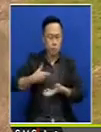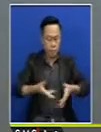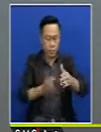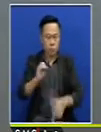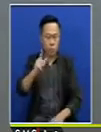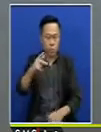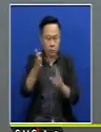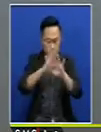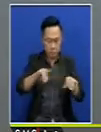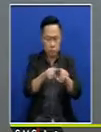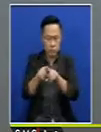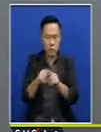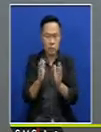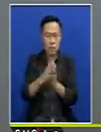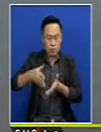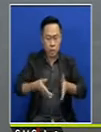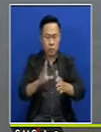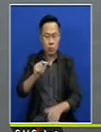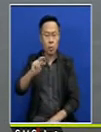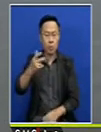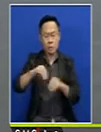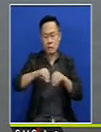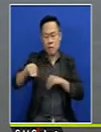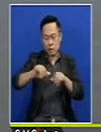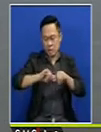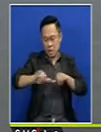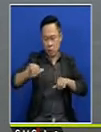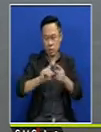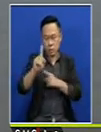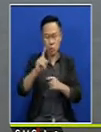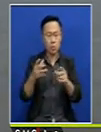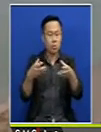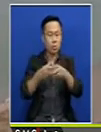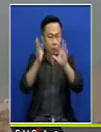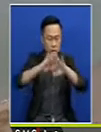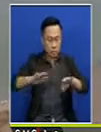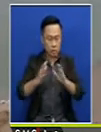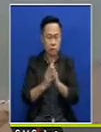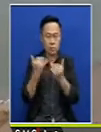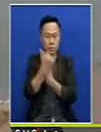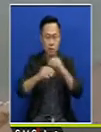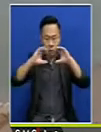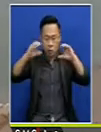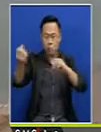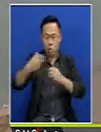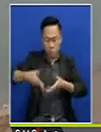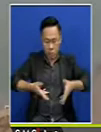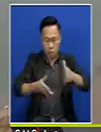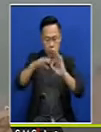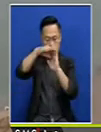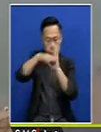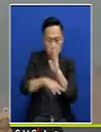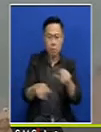ครับซึ่งแม่น้ำโขงเป็นแม่น้ำที่ยาวที่สุดในเอเชียตะวันออกเฉียงใต้โดยรัฐบาลเวียดนามรายงานนะครับว่าระดับน้ำในแม่น้ำโขงขณะ